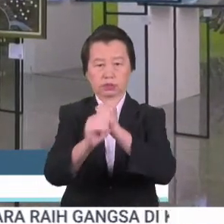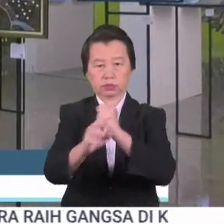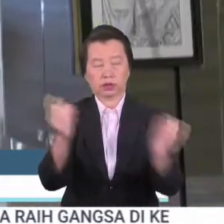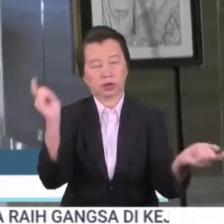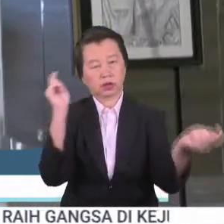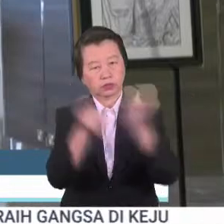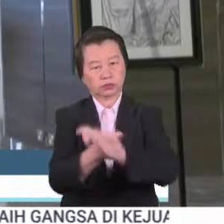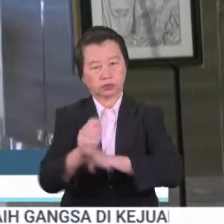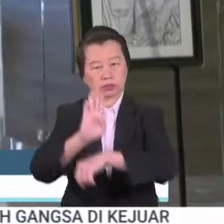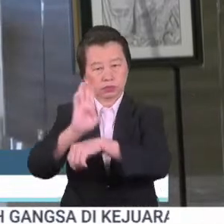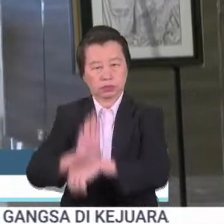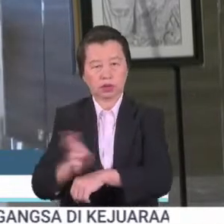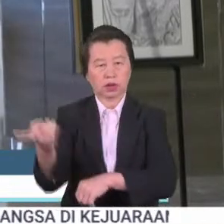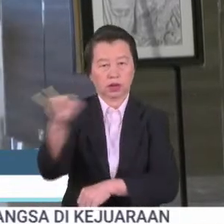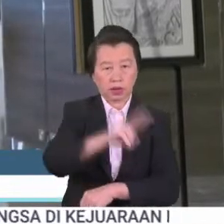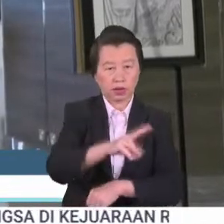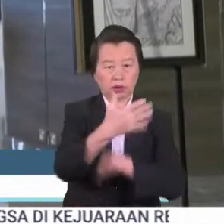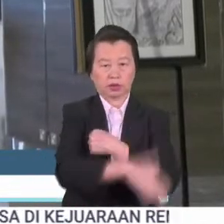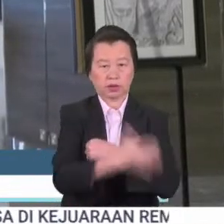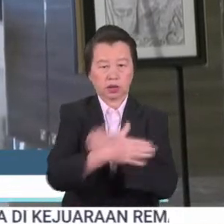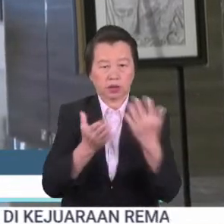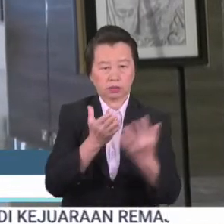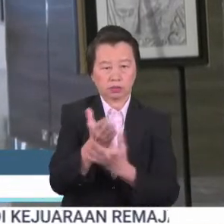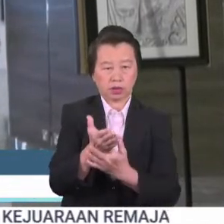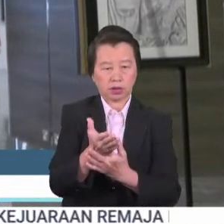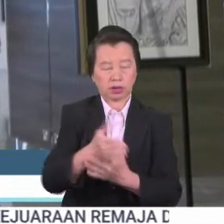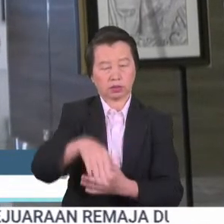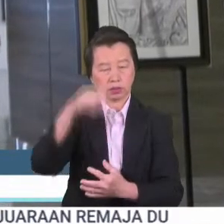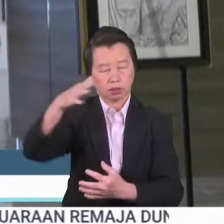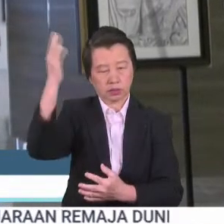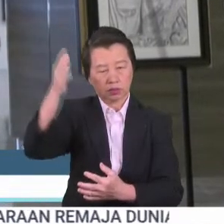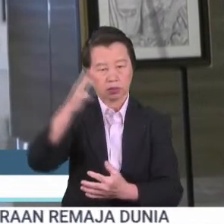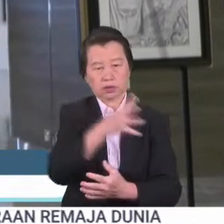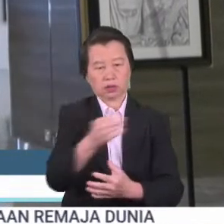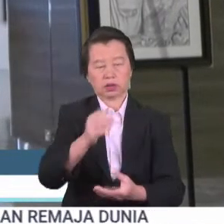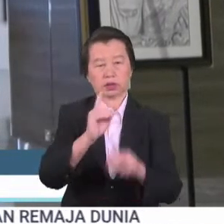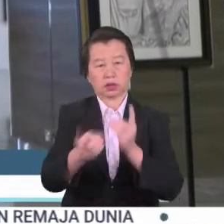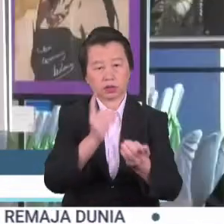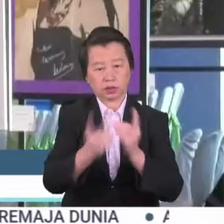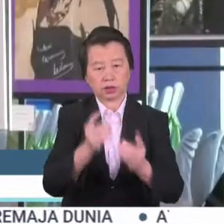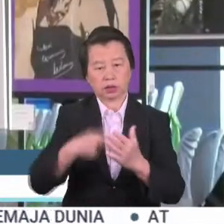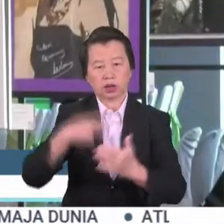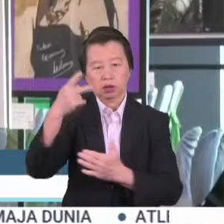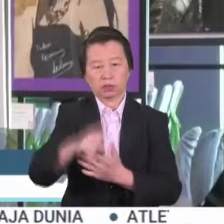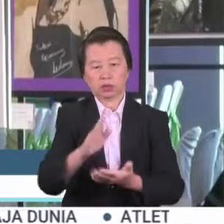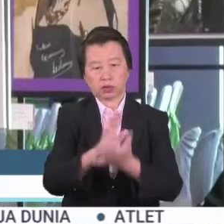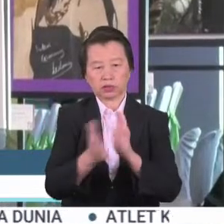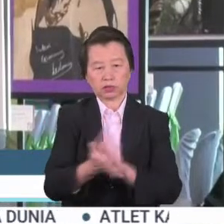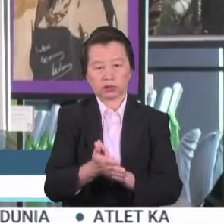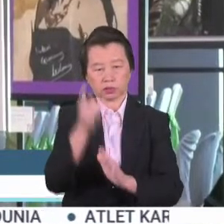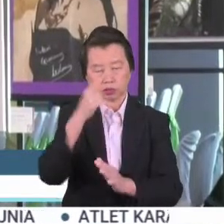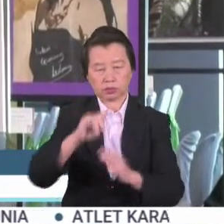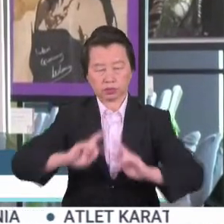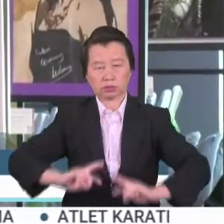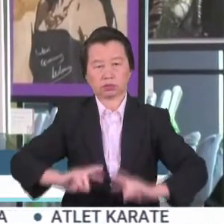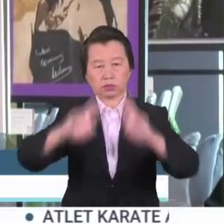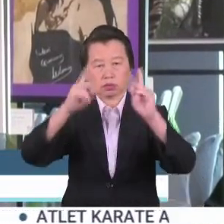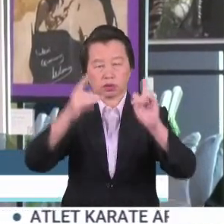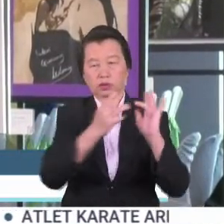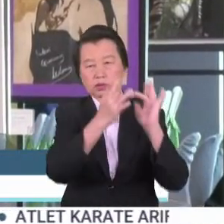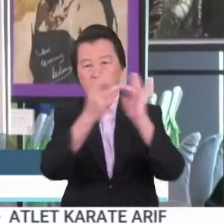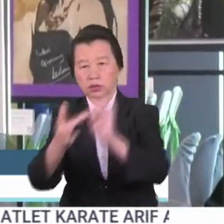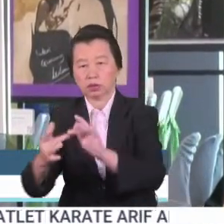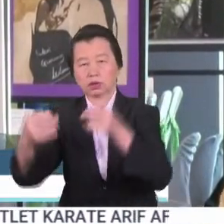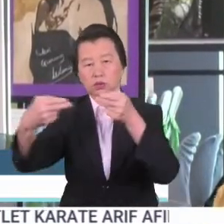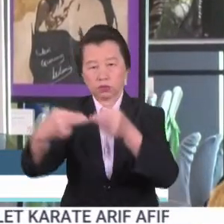pertukaran budaya antara negara melalui seni konvensional dan digital program juga menjadi mediaum membangunkan jaringan